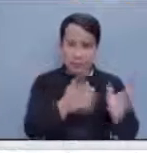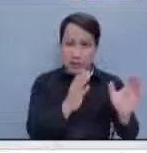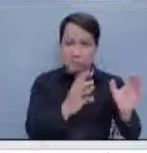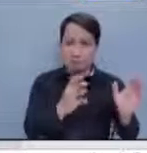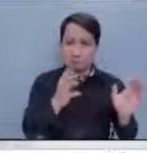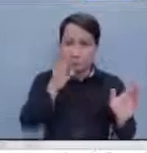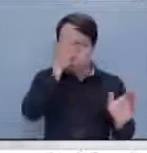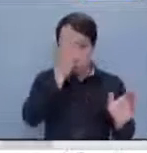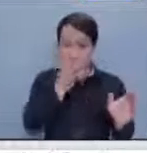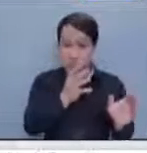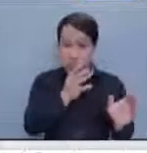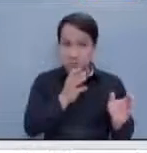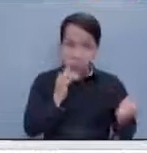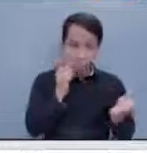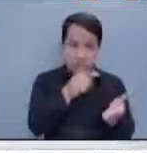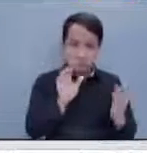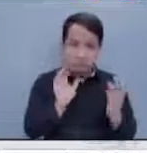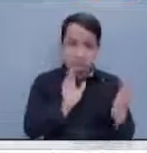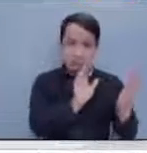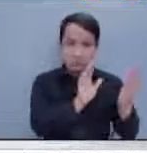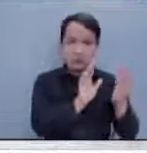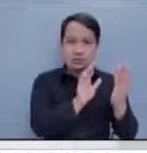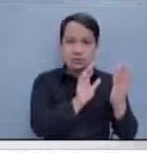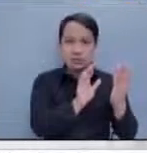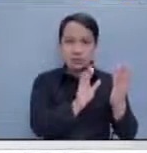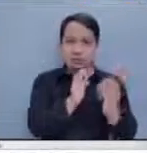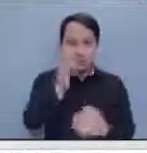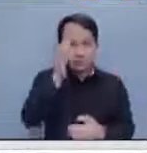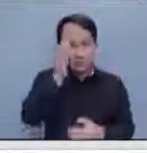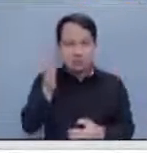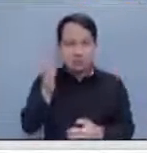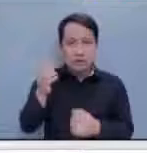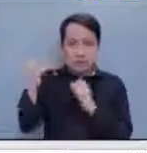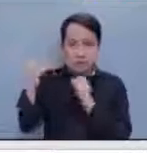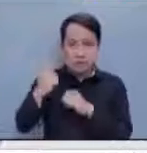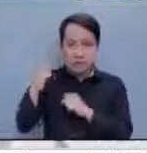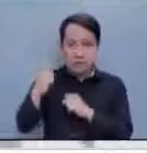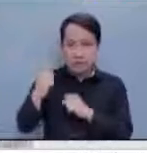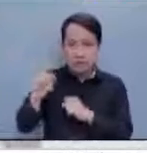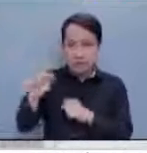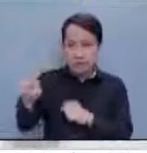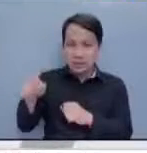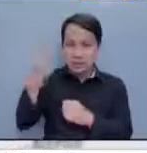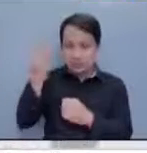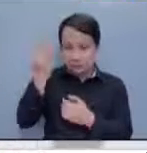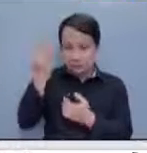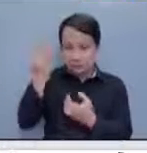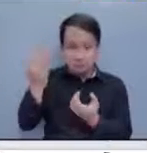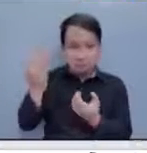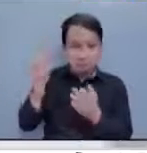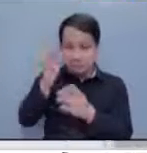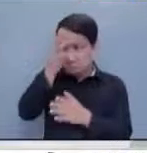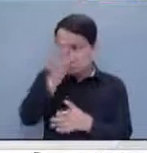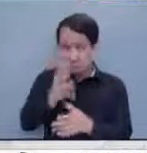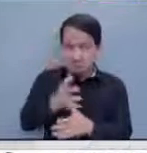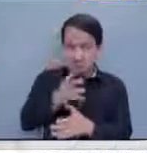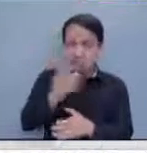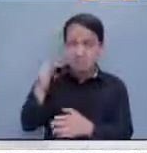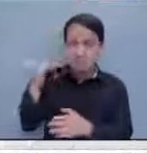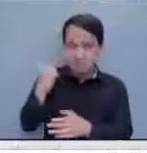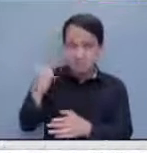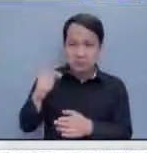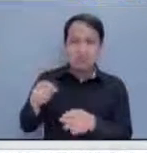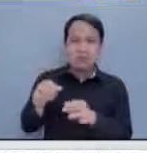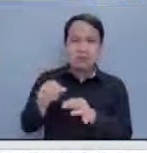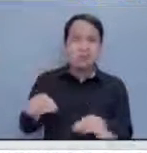makapag face-to-face, kailangan natin yung consent no, ng mga magulang. So sa ngayon, talagang nandun